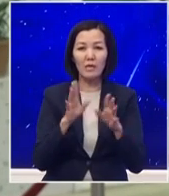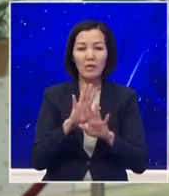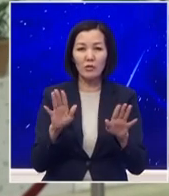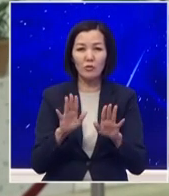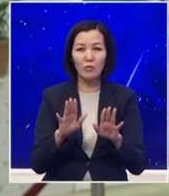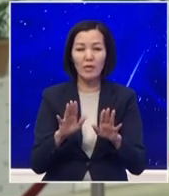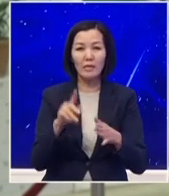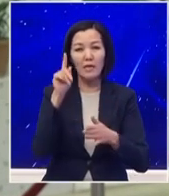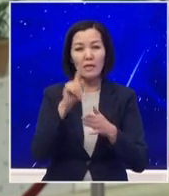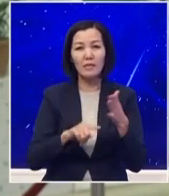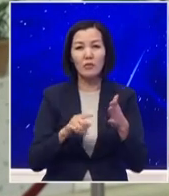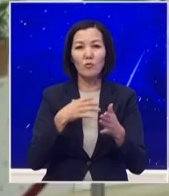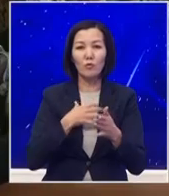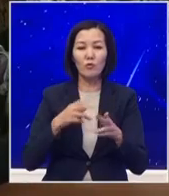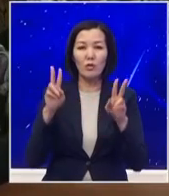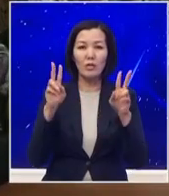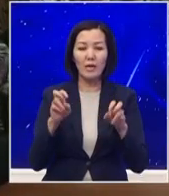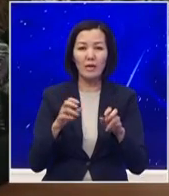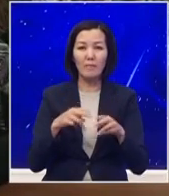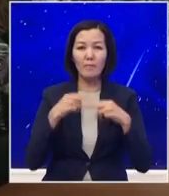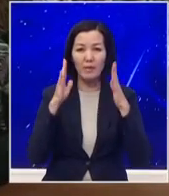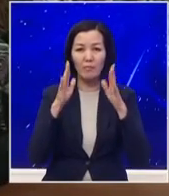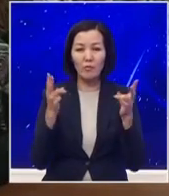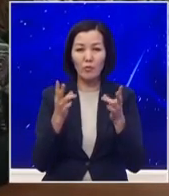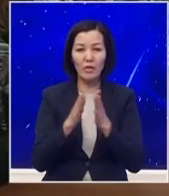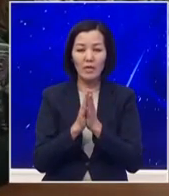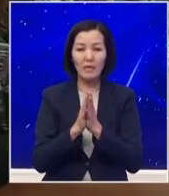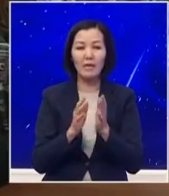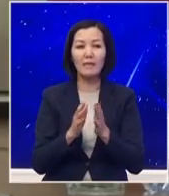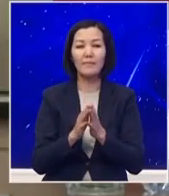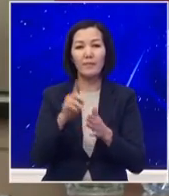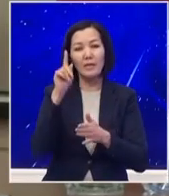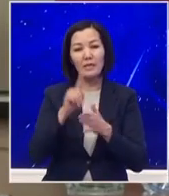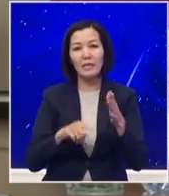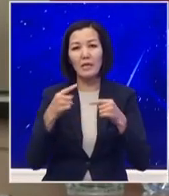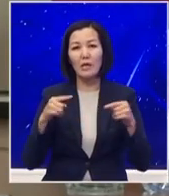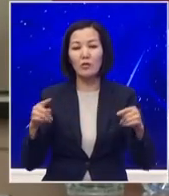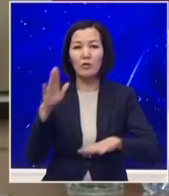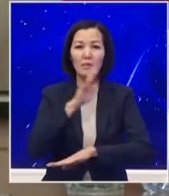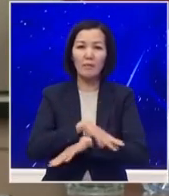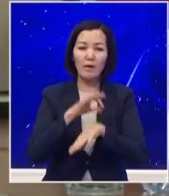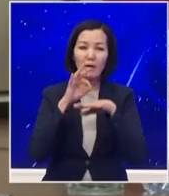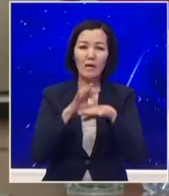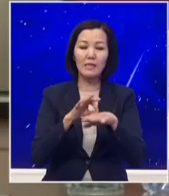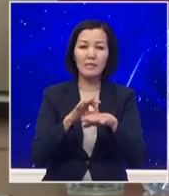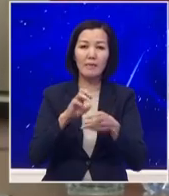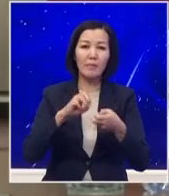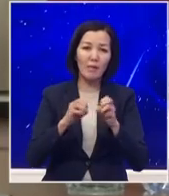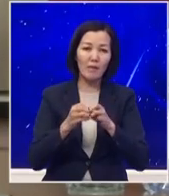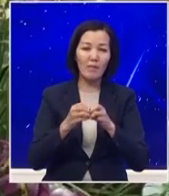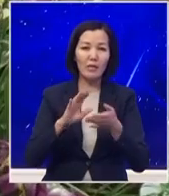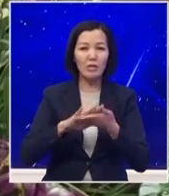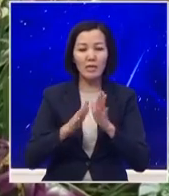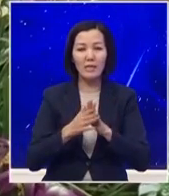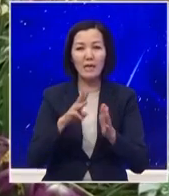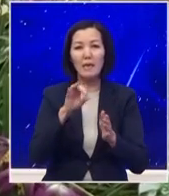күрделі тақырып, абай болған жөн. Семинарда этномәдени бірлестіктердің өкілдері түрлі тренингтен өтті. Олар жанжалды жағдайларда